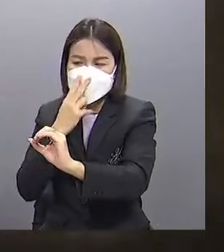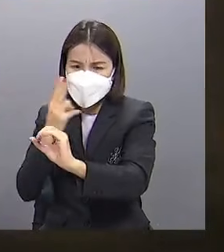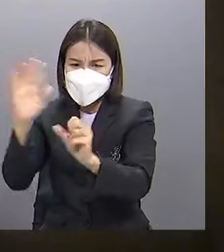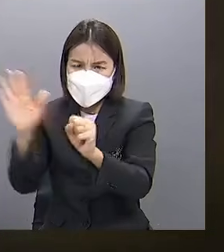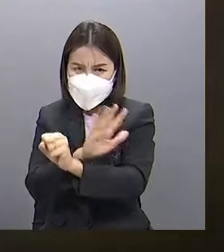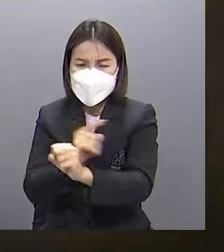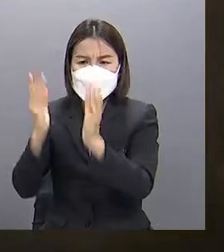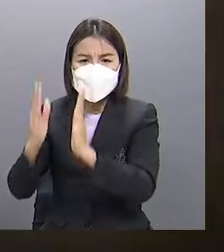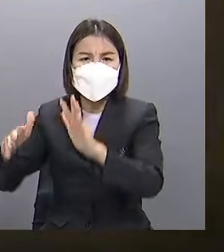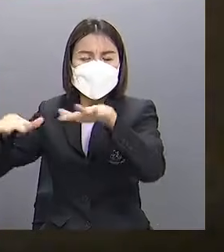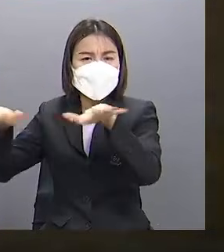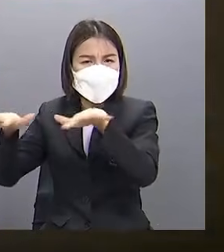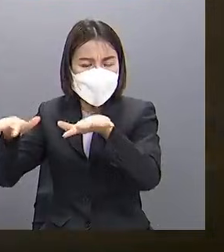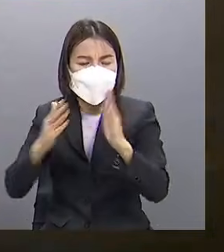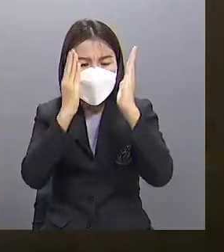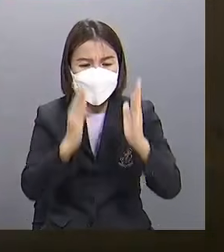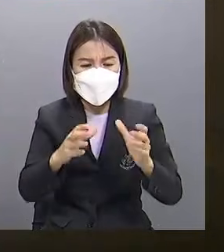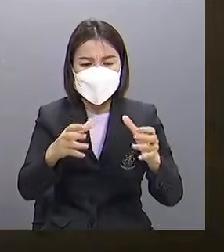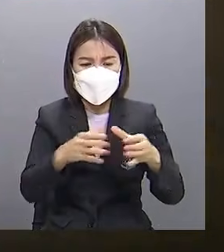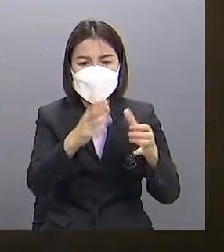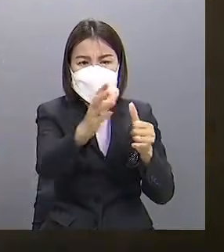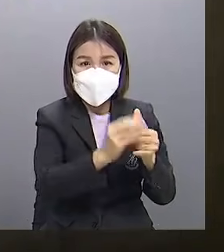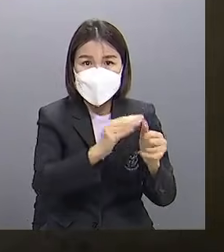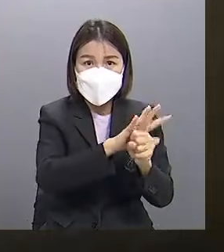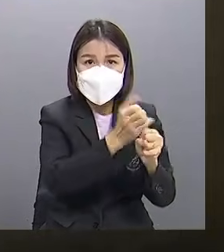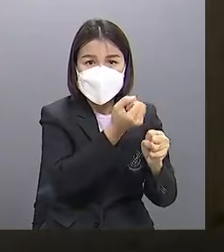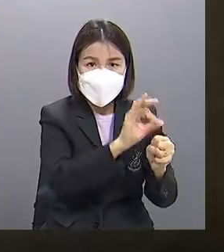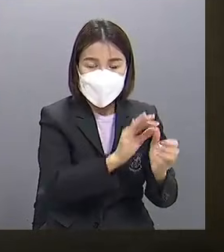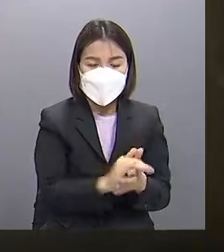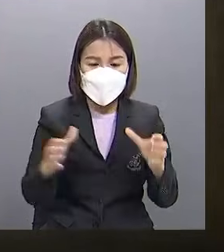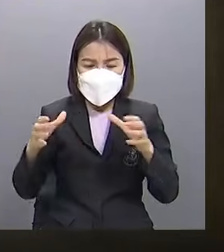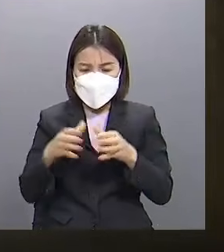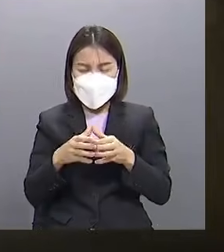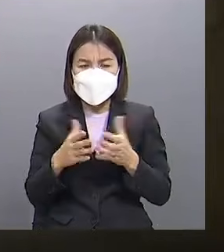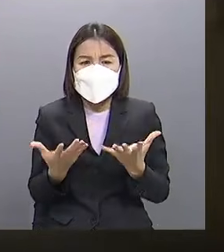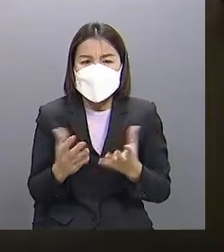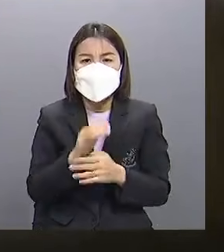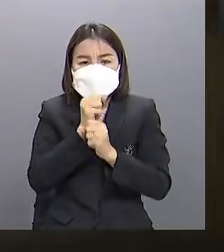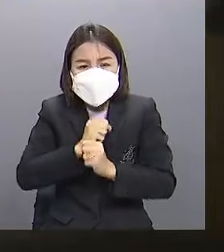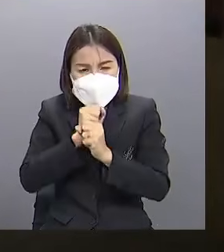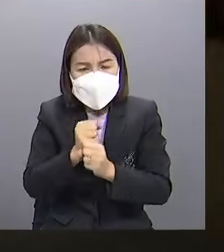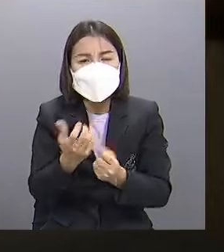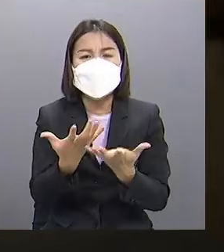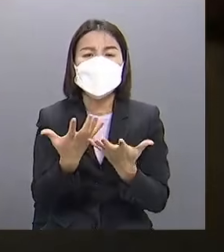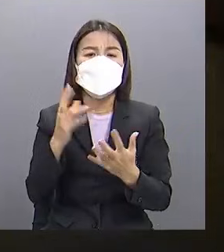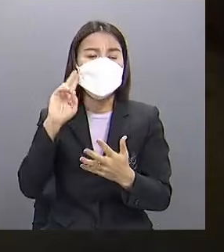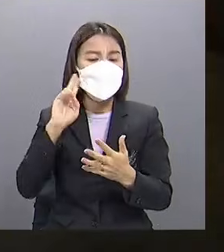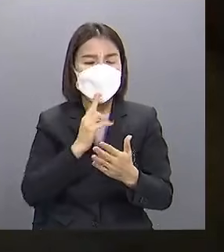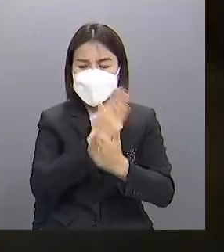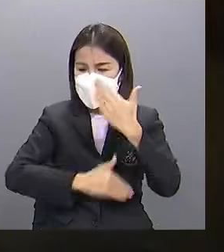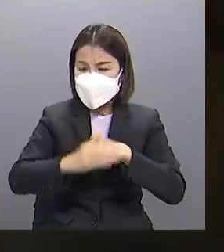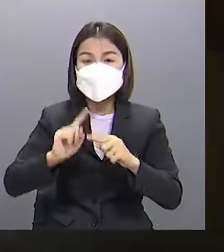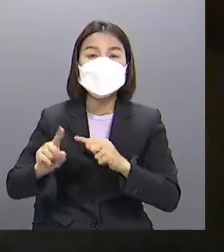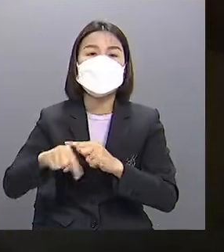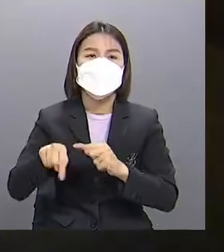ผัสคนติดเชื้อกลุ่มเปราะบางที่จำเป็นต้องย้ายที่อยู่และ 4. ต้องเกิดระบบการสื่